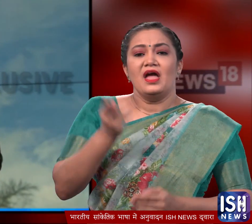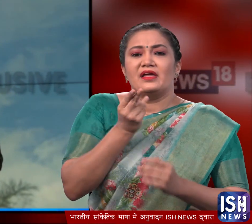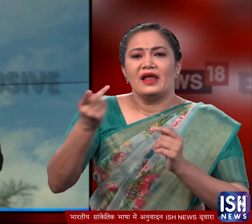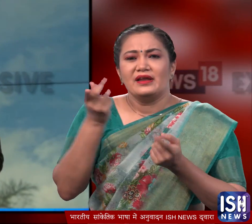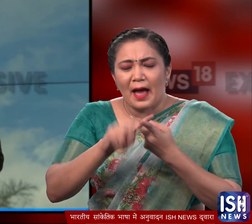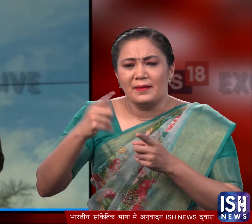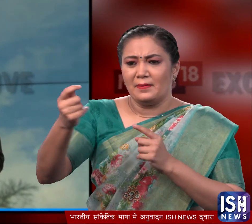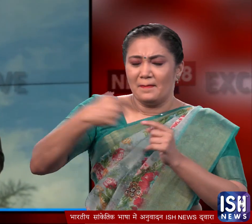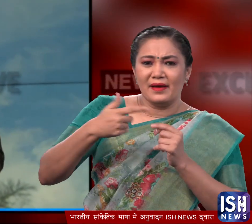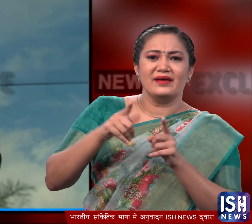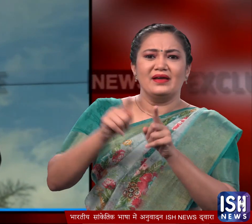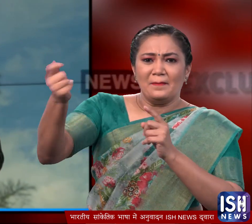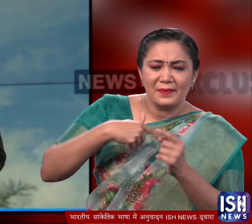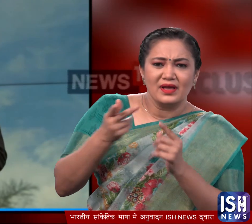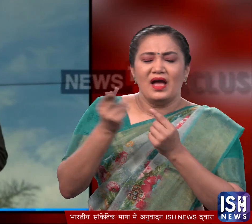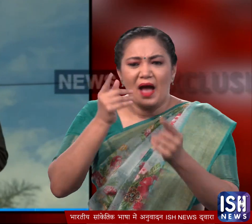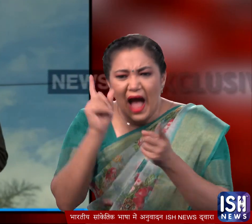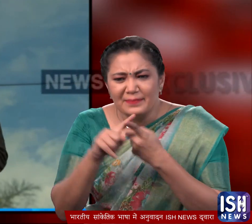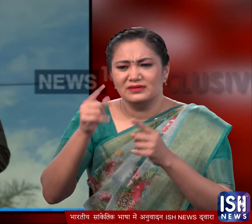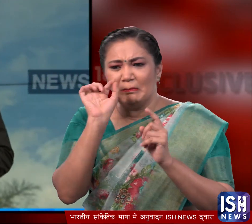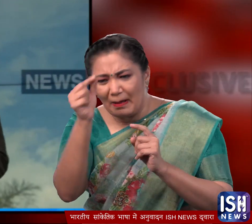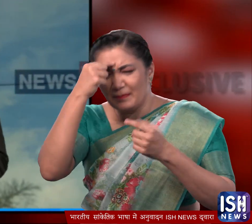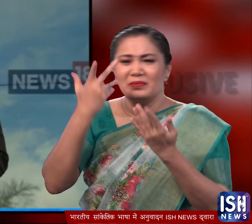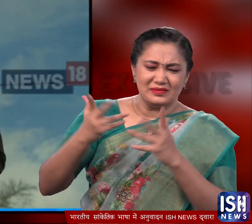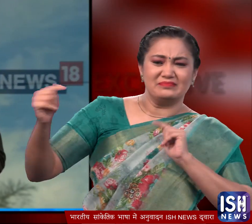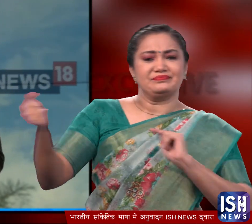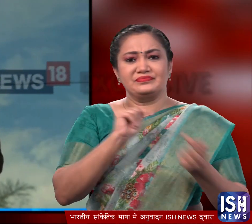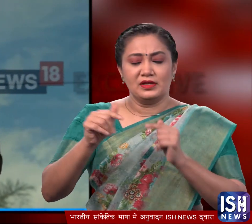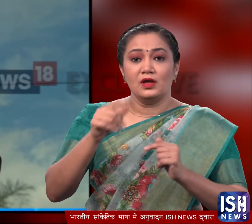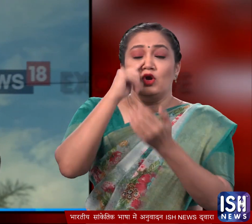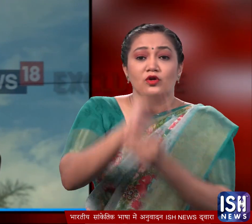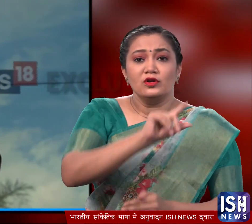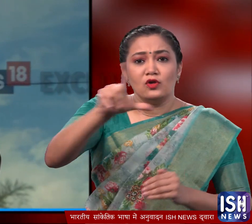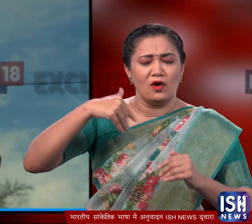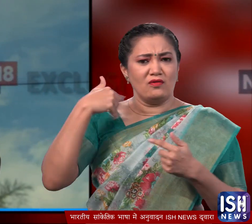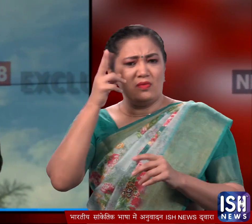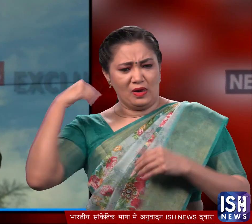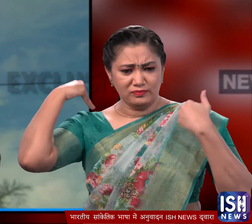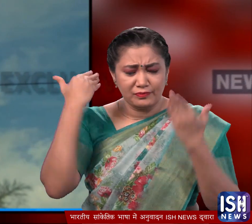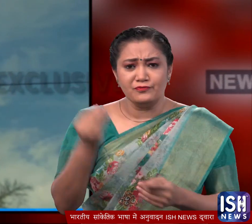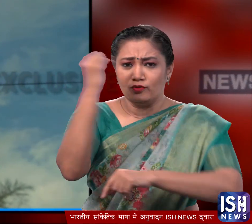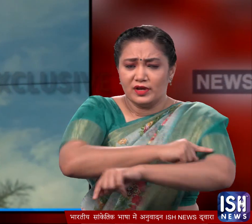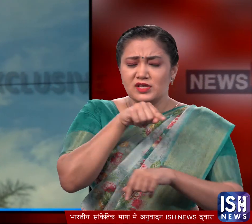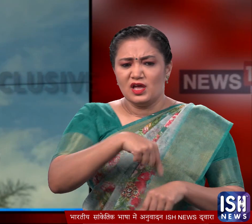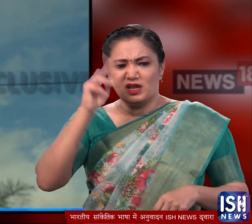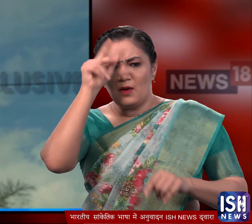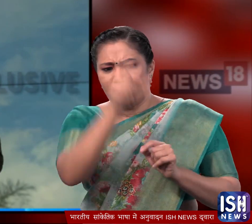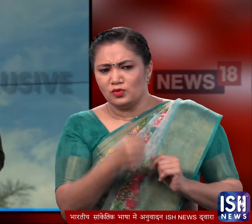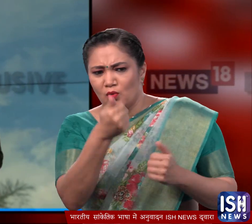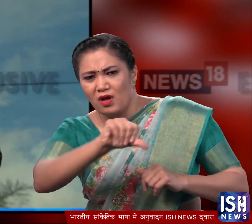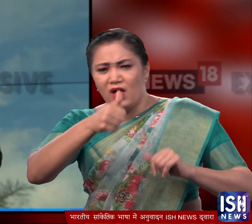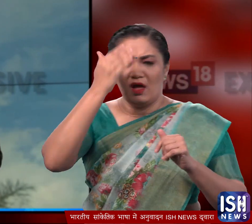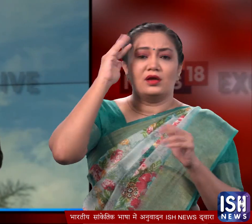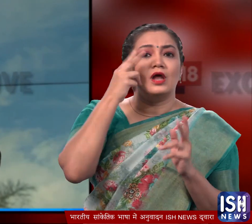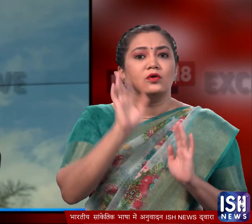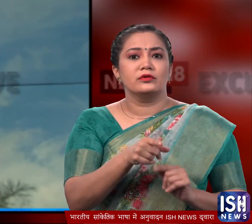गया कि किराएदार के साथ उसका मकान के किराए को लेकर कुछ विवाद था, जबकि अपनी बहू से वो काफी दिनों से चिढ़ा हुआ था क्योंकि उसे बहू के चरित्र